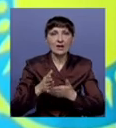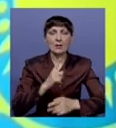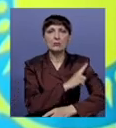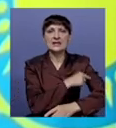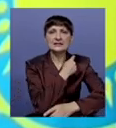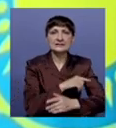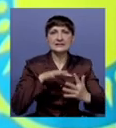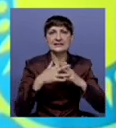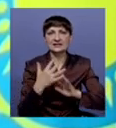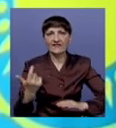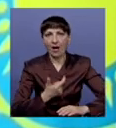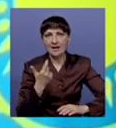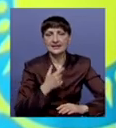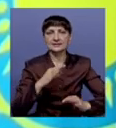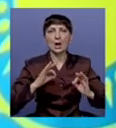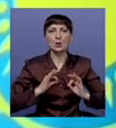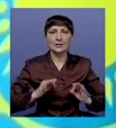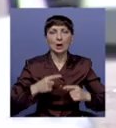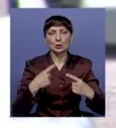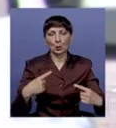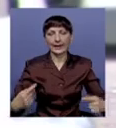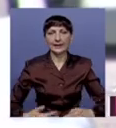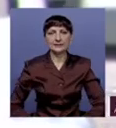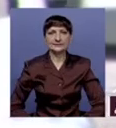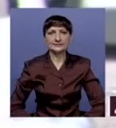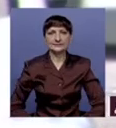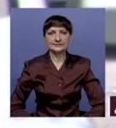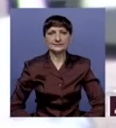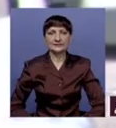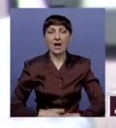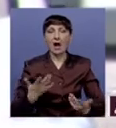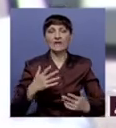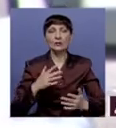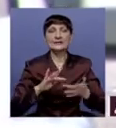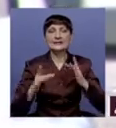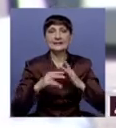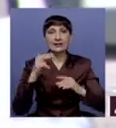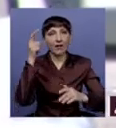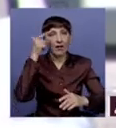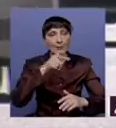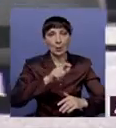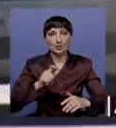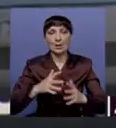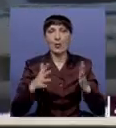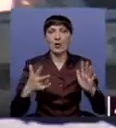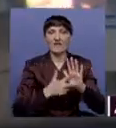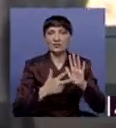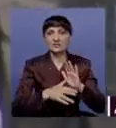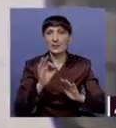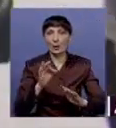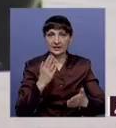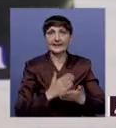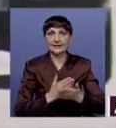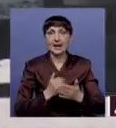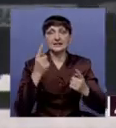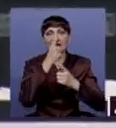медицина, сельское хозяйство, юриспруденция и другие. А вот цифровая грамотность населения больше 80%,